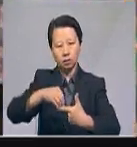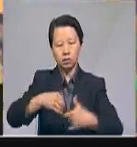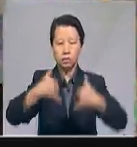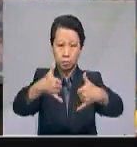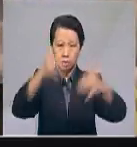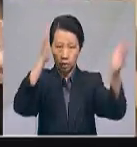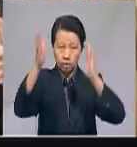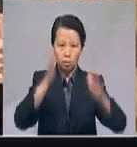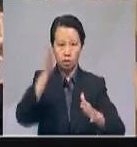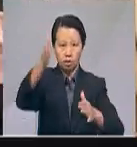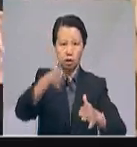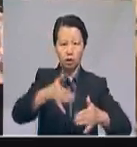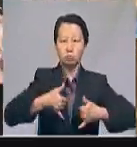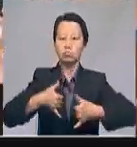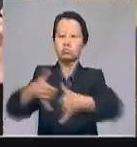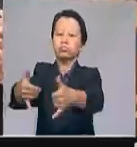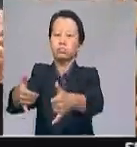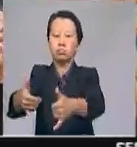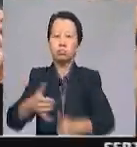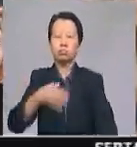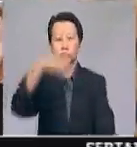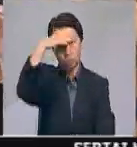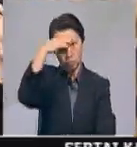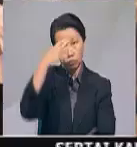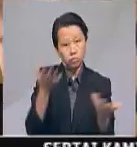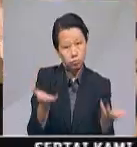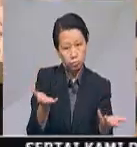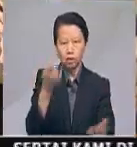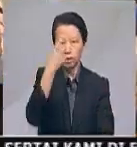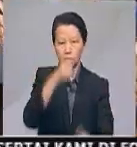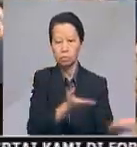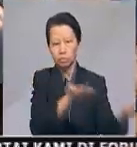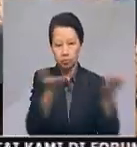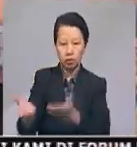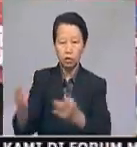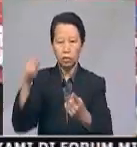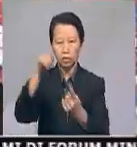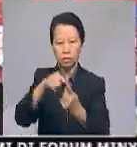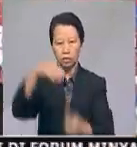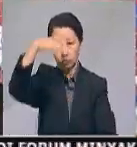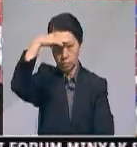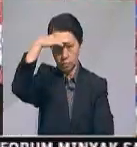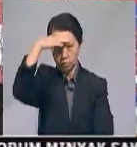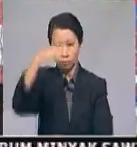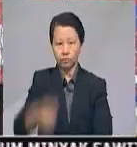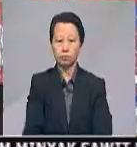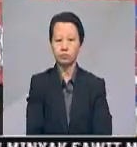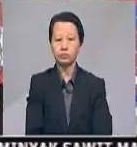Piala Malaysia bakal direbut semula oleh JDT untuk dibawa semula ke bumi Johor?